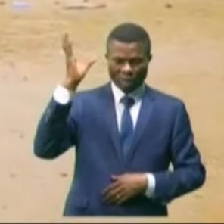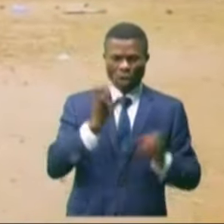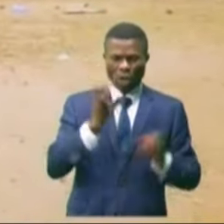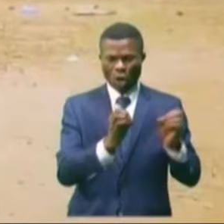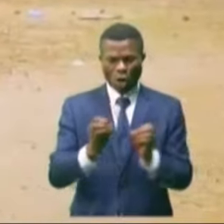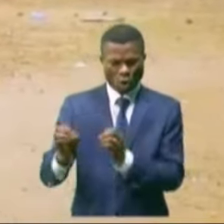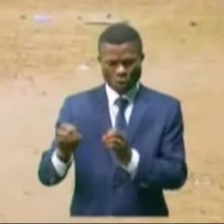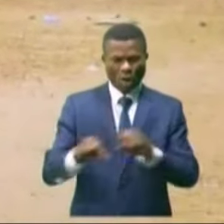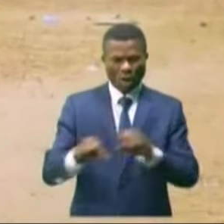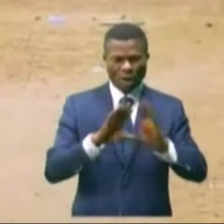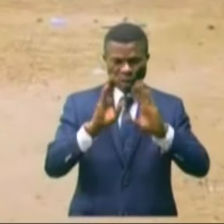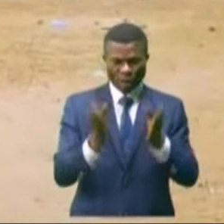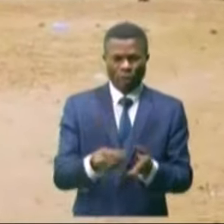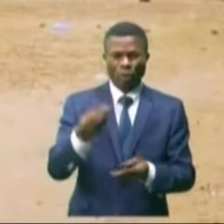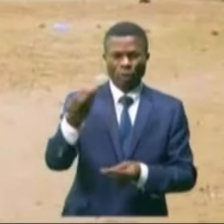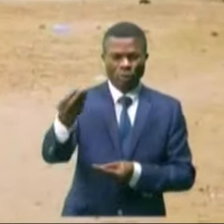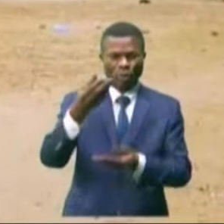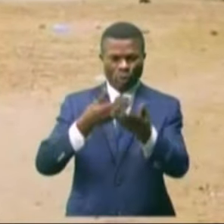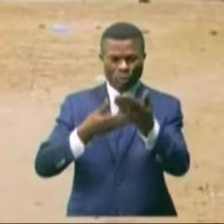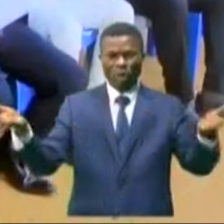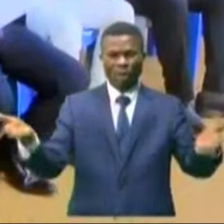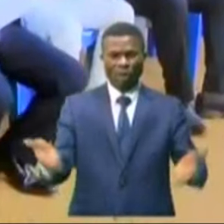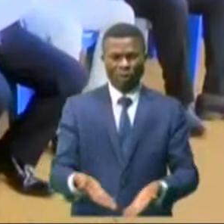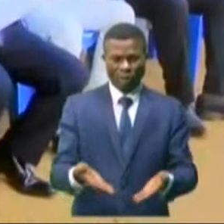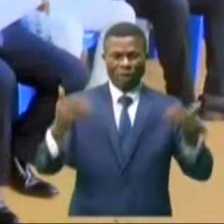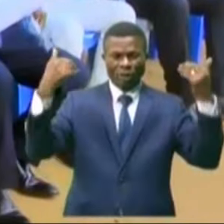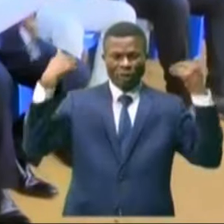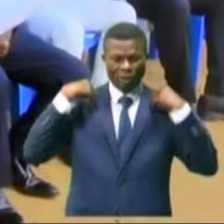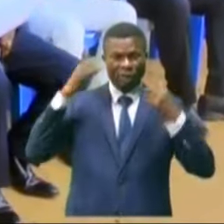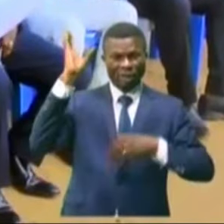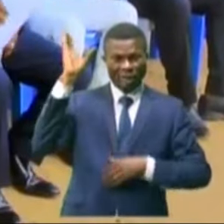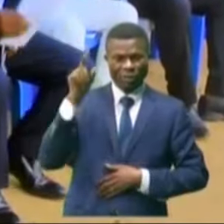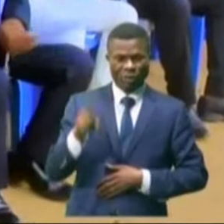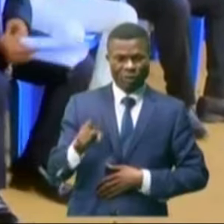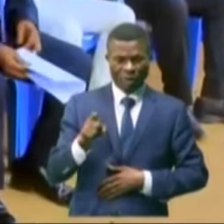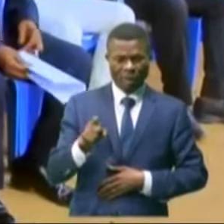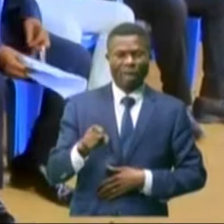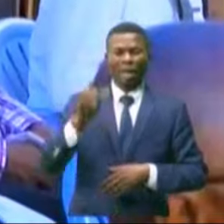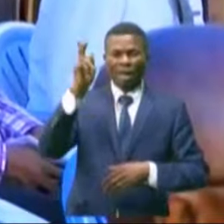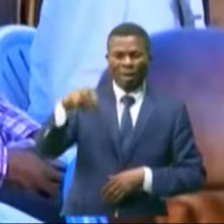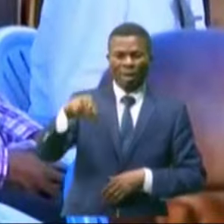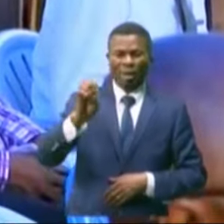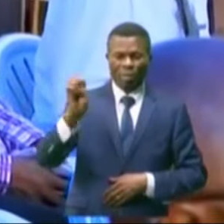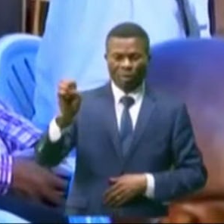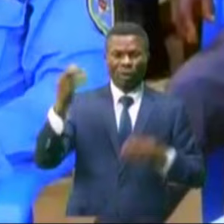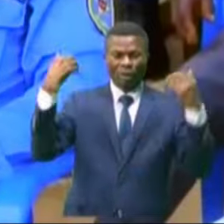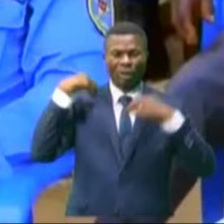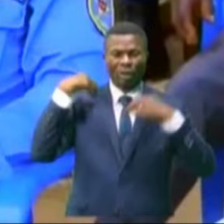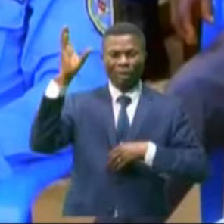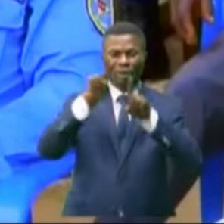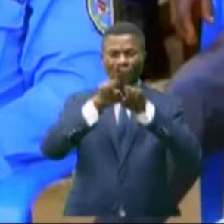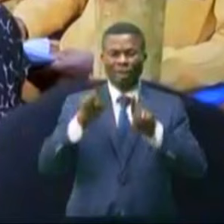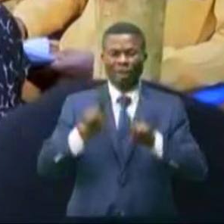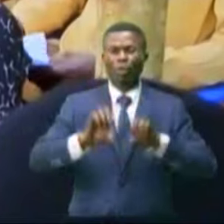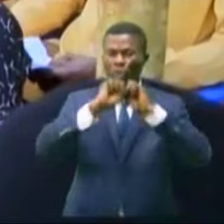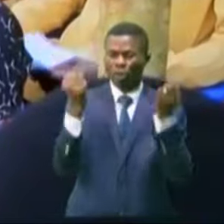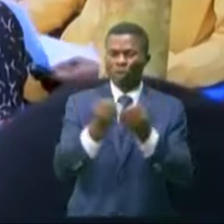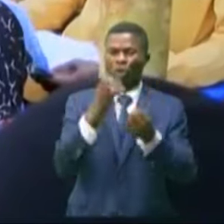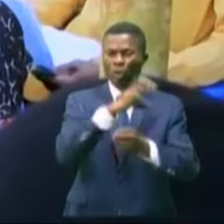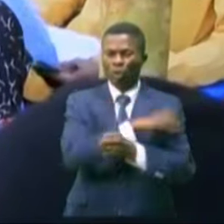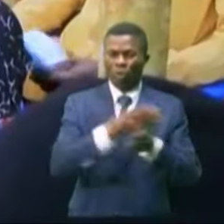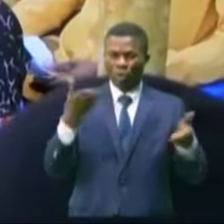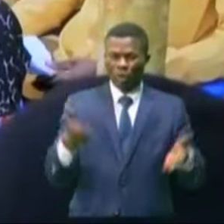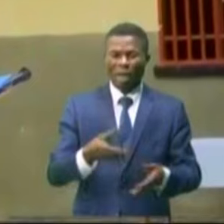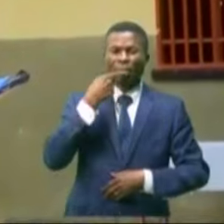ces cérémonies de remise en présence des autorités locales, de l'EPST, coutumière et de la société civile. Prenant chaque fois la